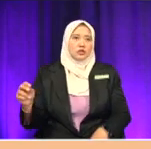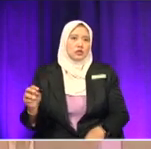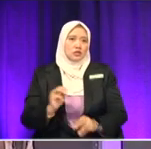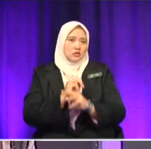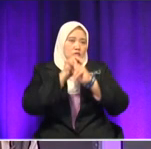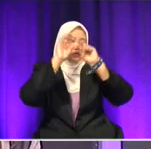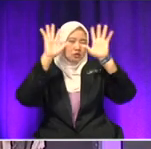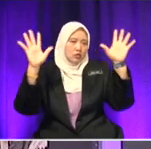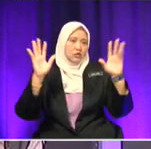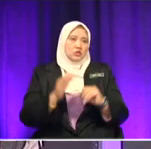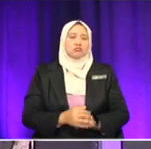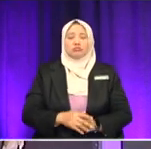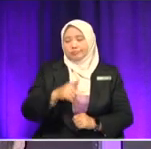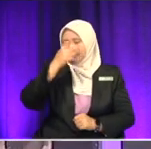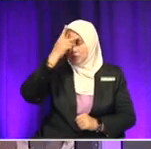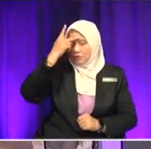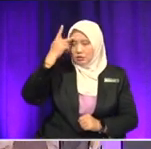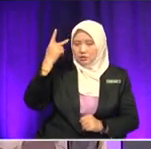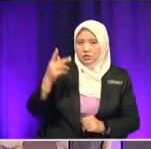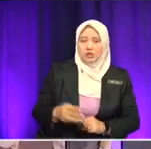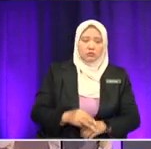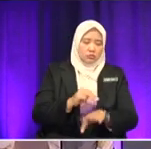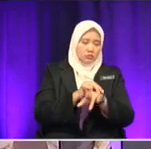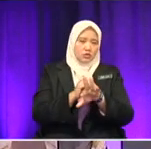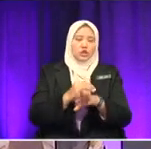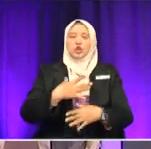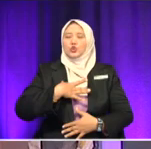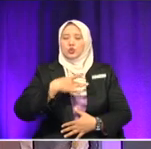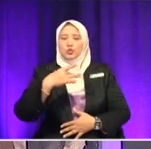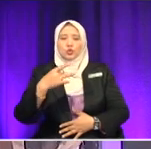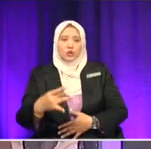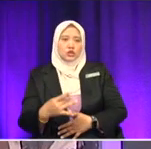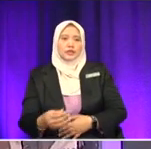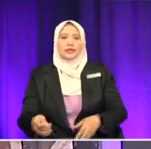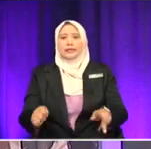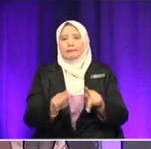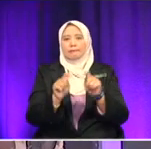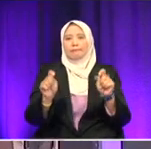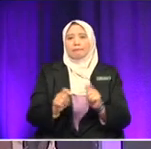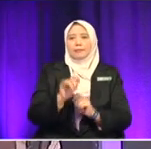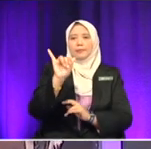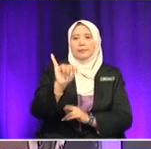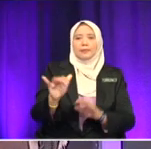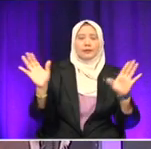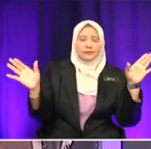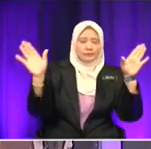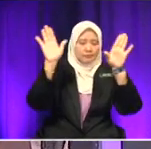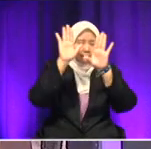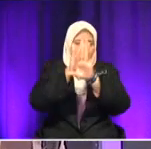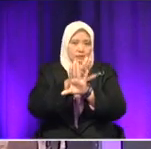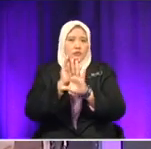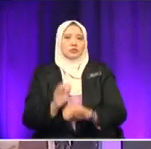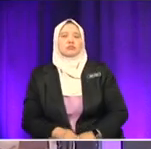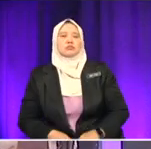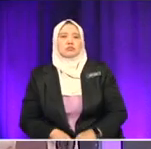suka tempat yang gelap. Kalau cikgu cakap kerana mikroorganisma suka tempat yang gelap, itu cikgu memberi sebab, betul? Betul. Jika